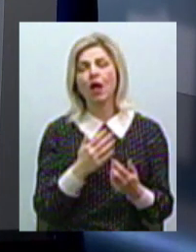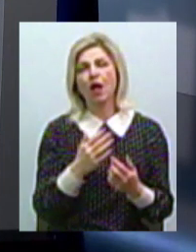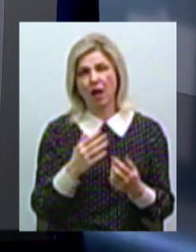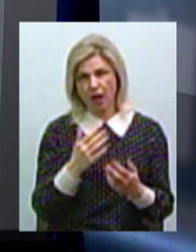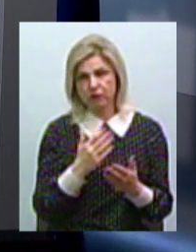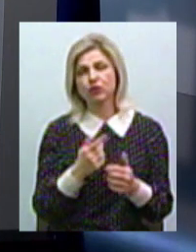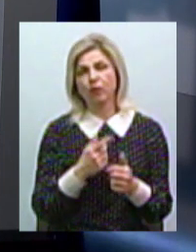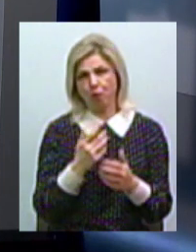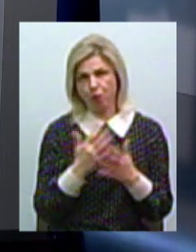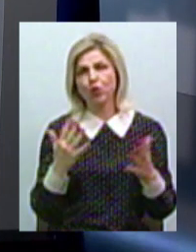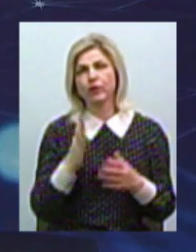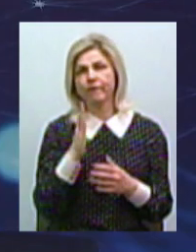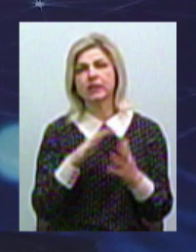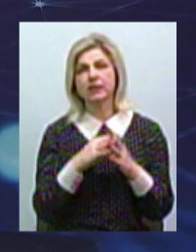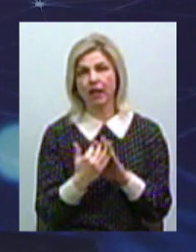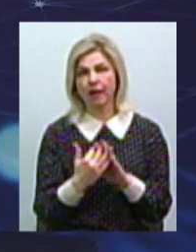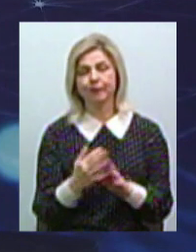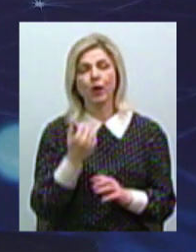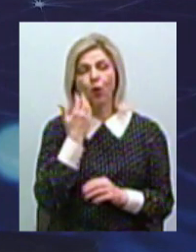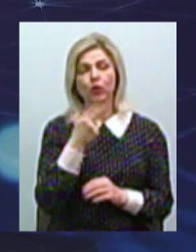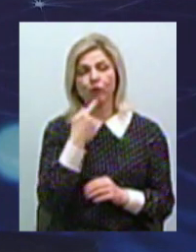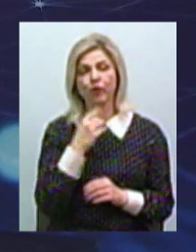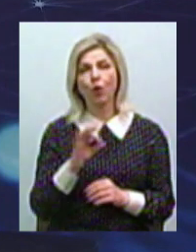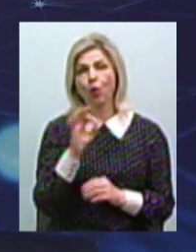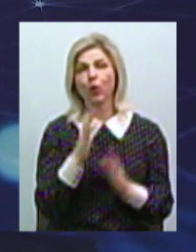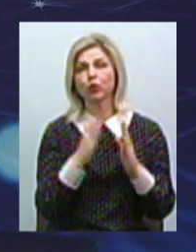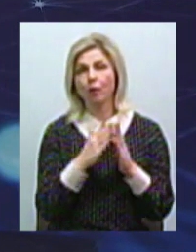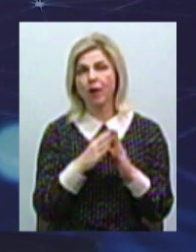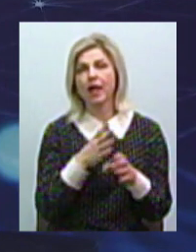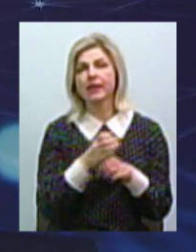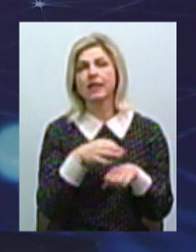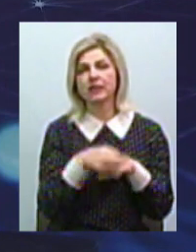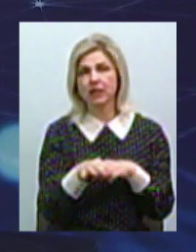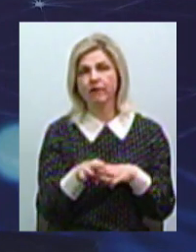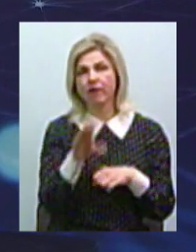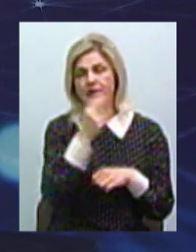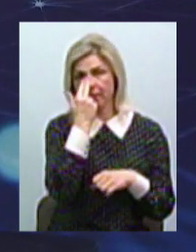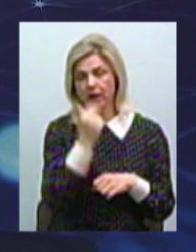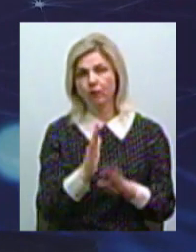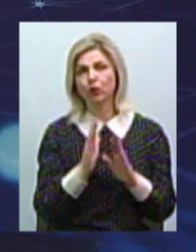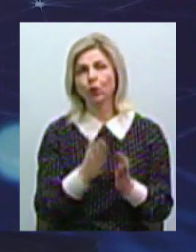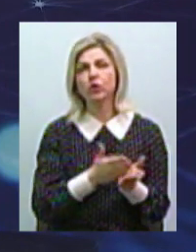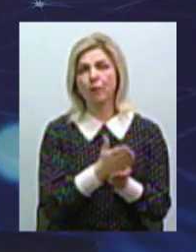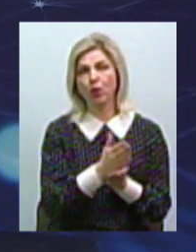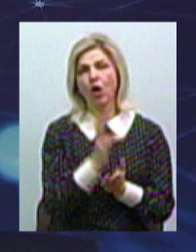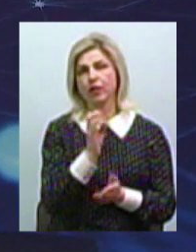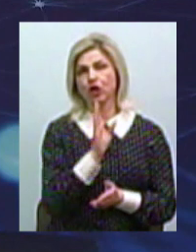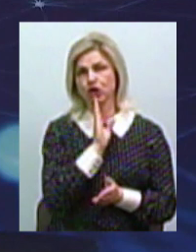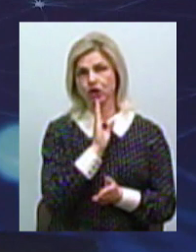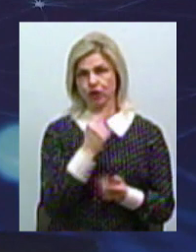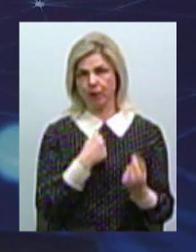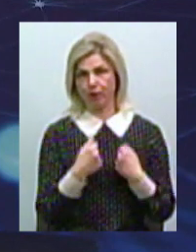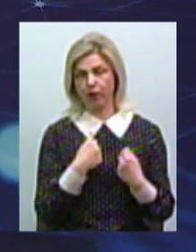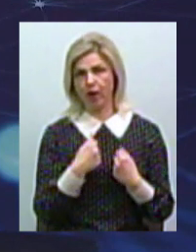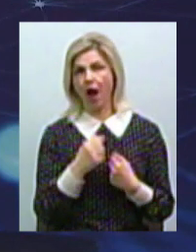місцевості. Але хочу наголосити, що дійсно, коли ми кажемо про домашнє насильство, чомусь у нас є такий стереотип, що це спрямовано тільки на жінок. Да? Але фактично,